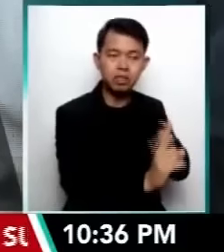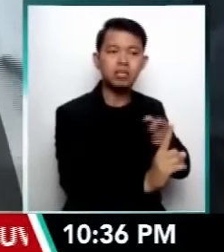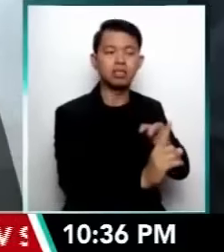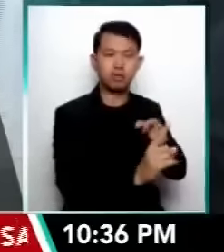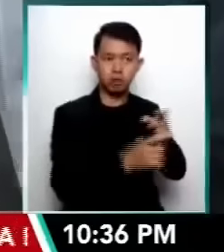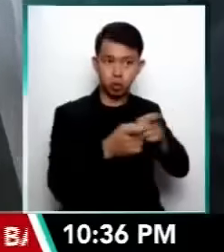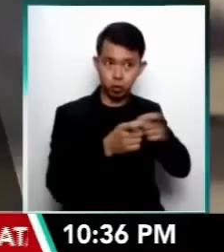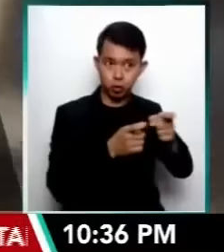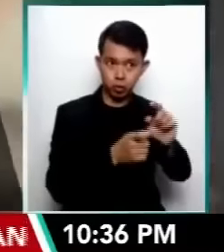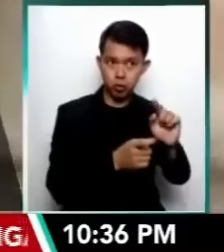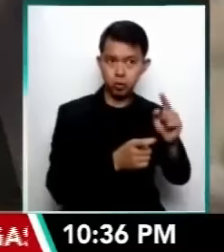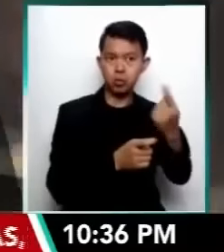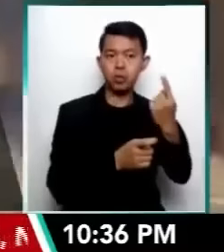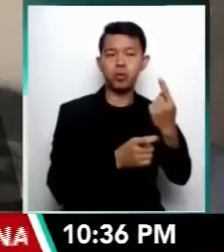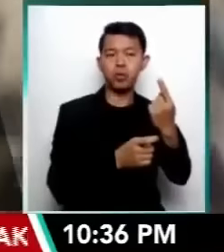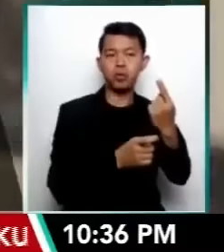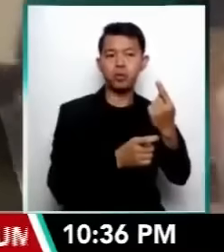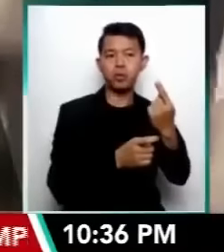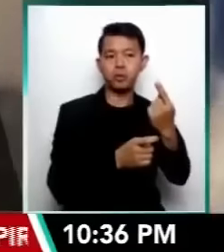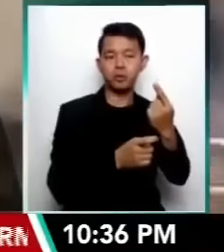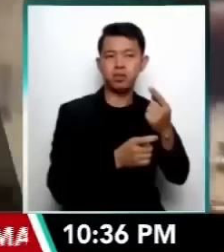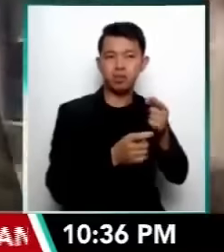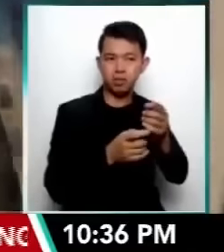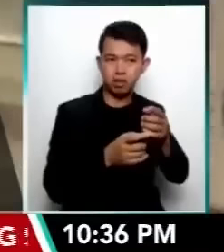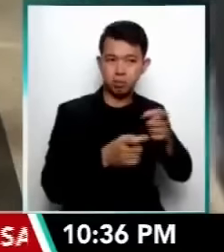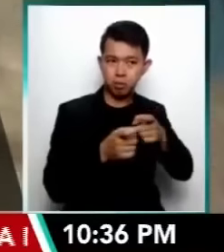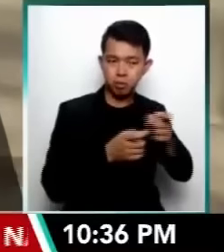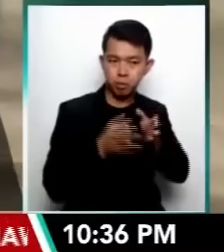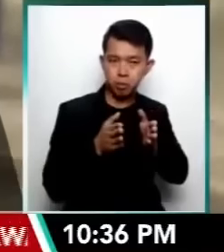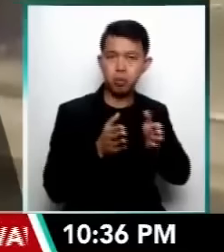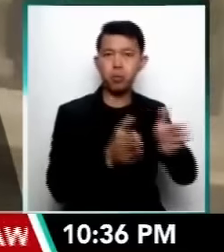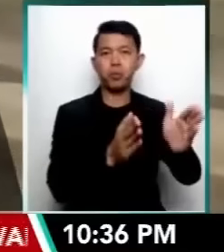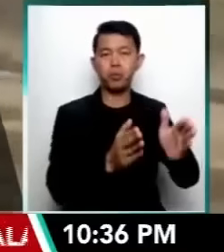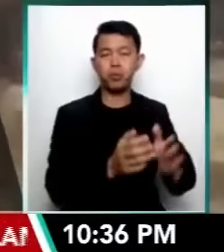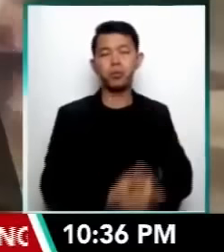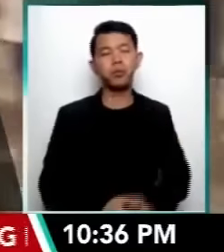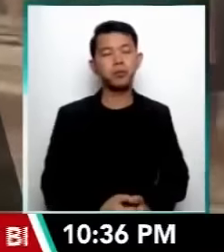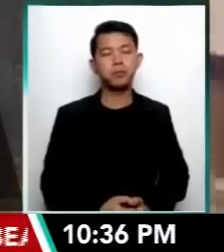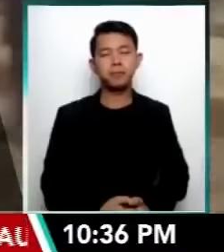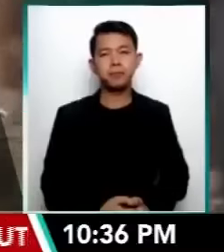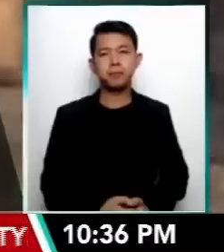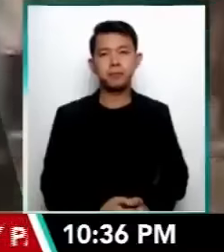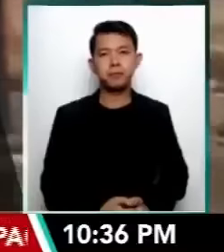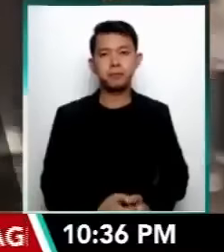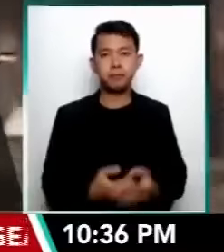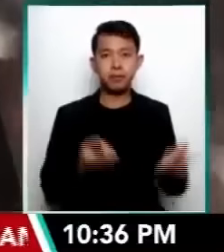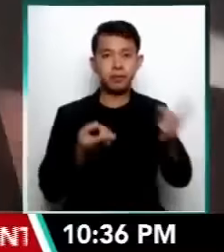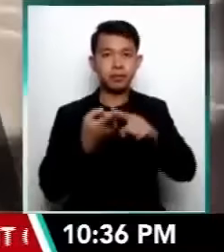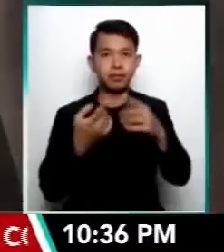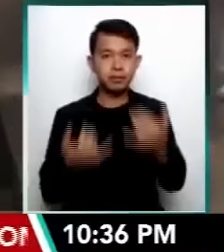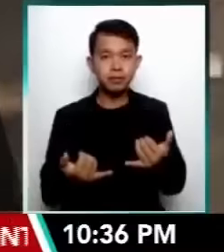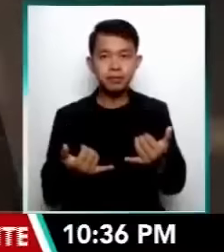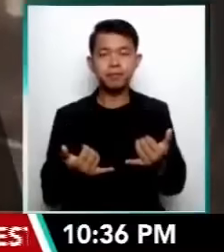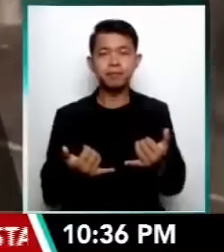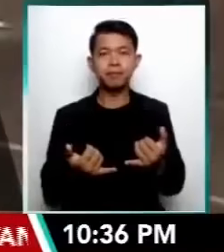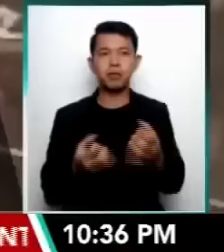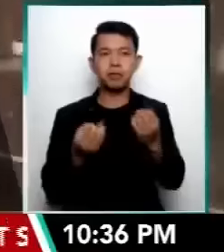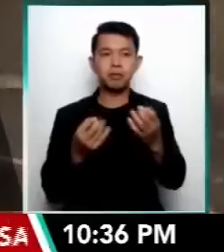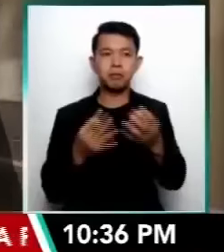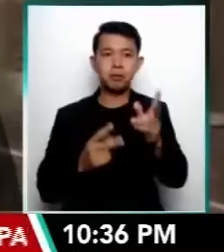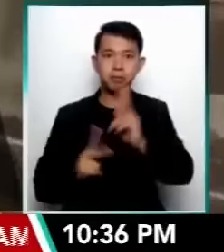disposal of one route. Sa ulat ng Super Radio DZWB, hanggang ngayong gabi, marami pa rin commuter ang nahirapan sa